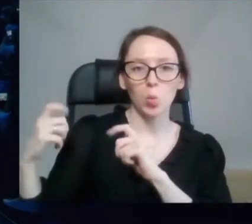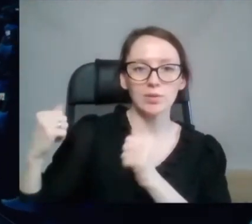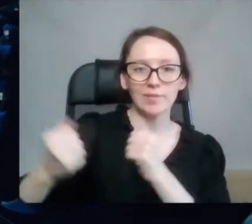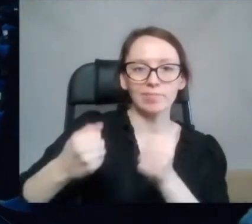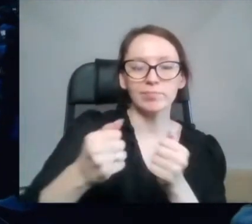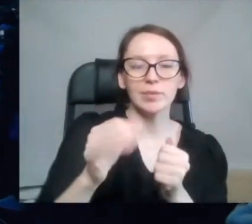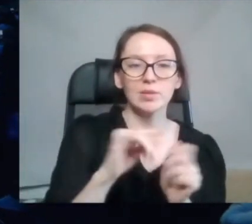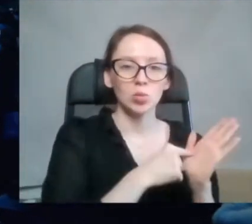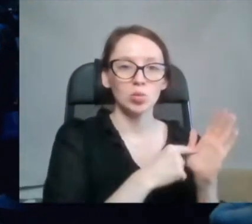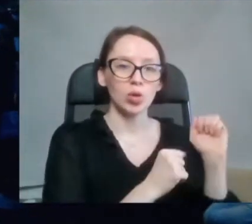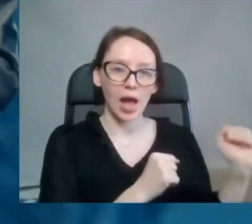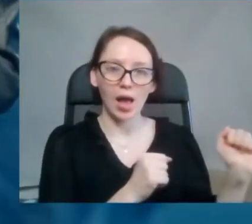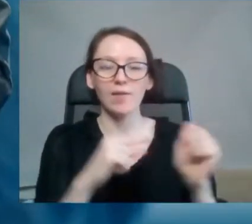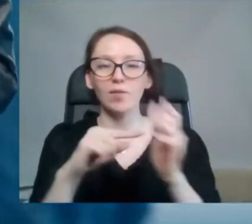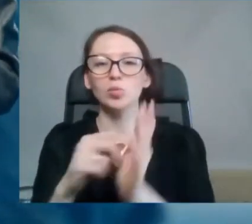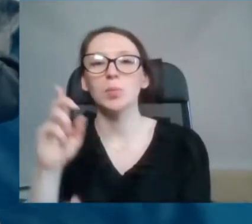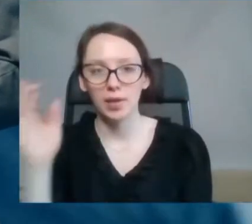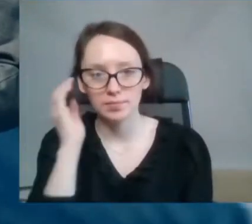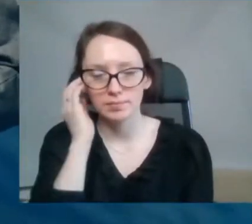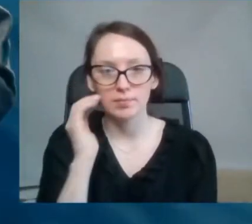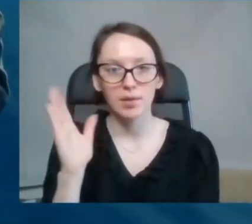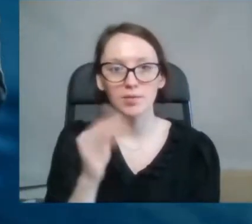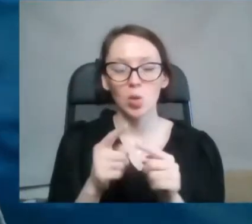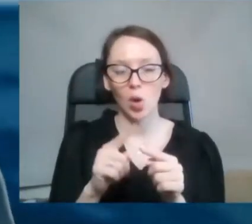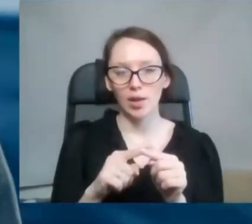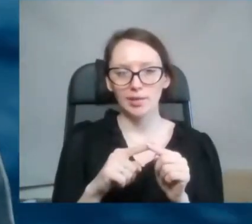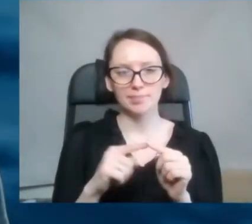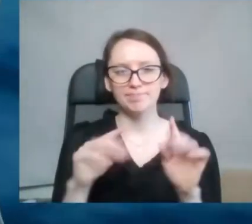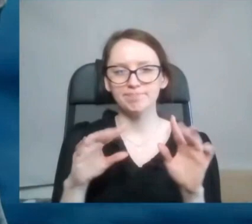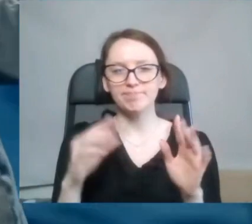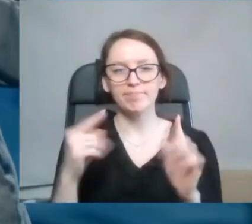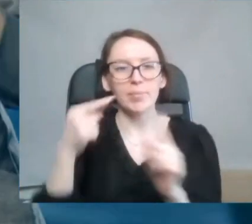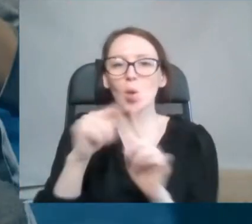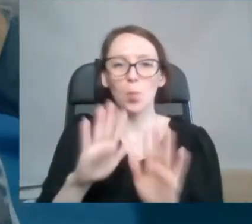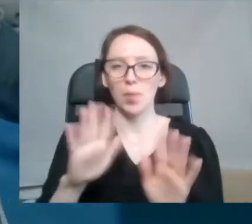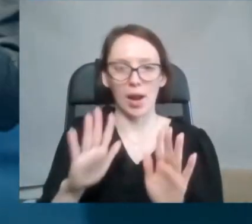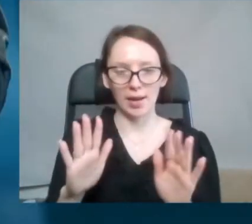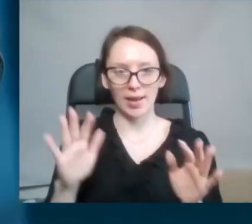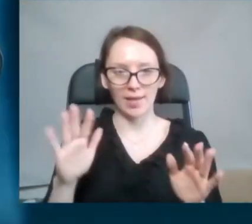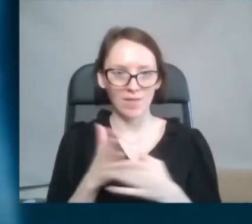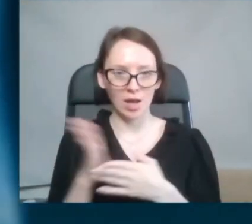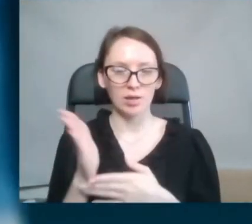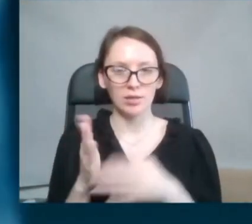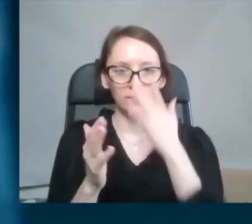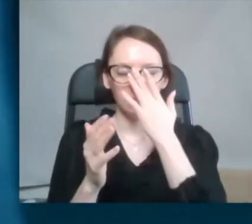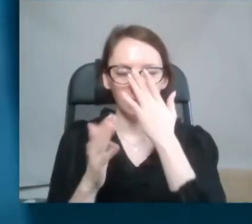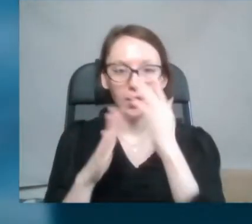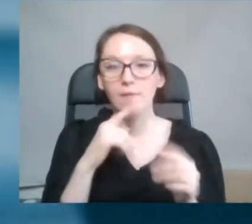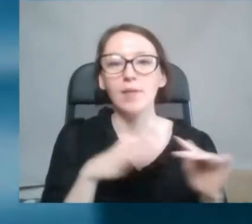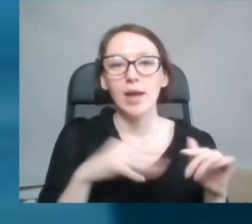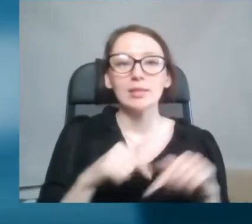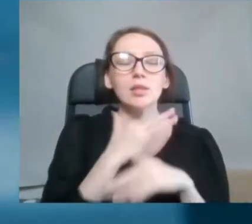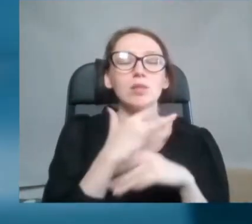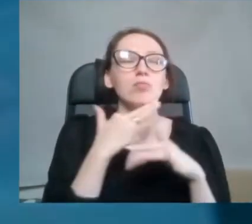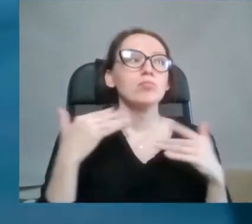Б? Все это не оптимальный вариант. В России очень много, в России